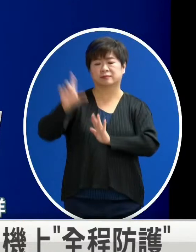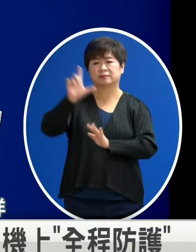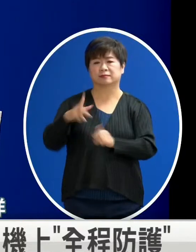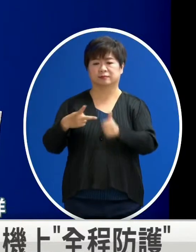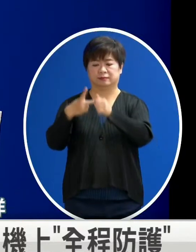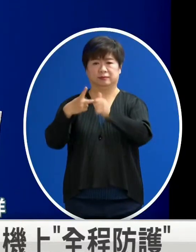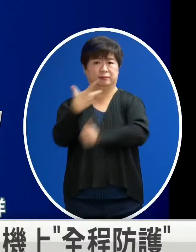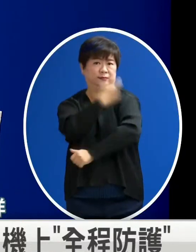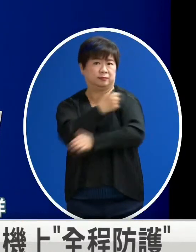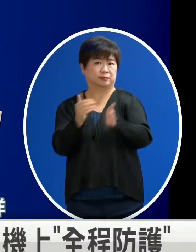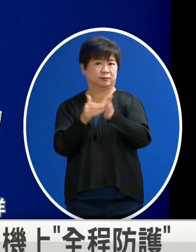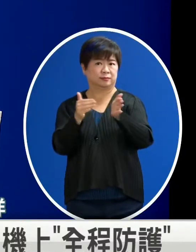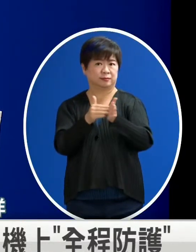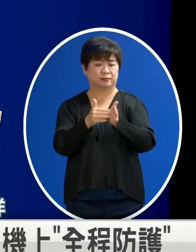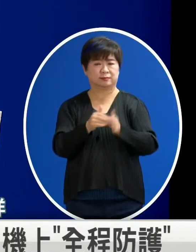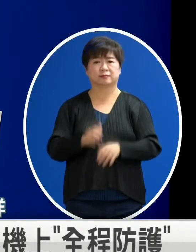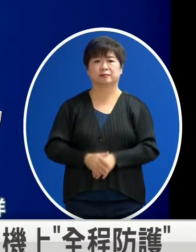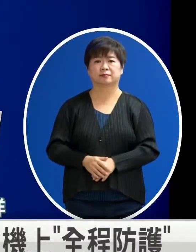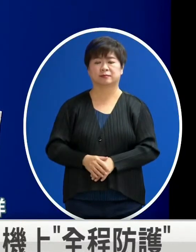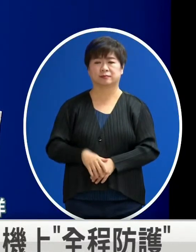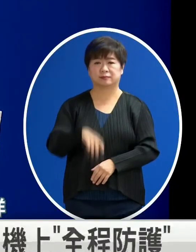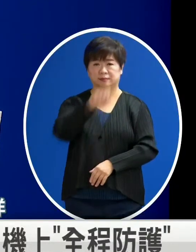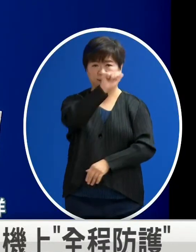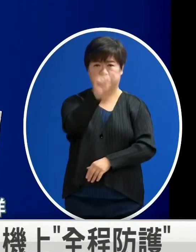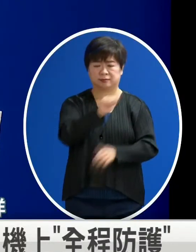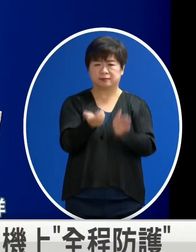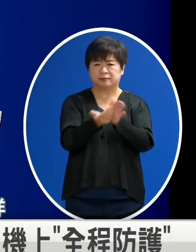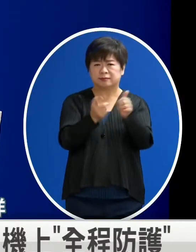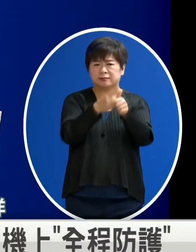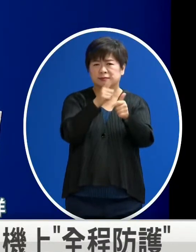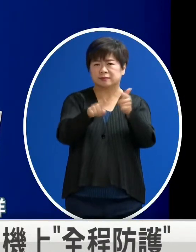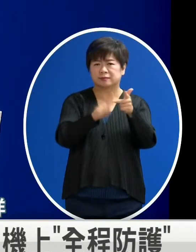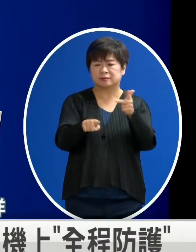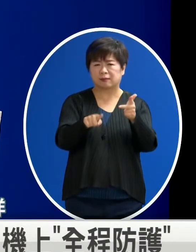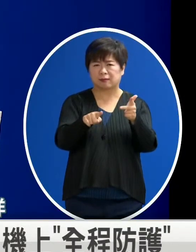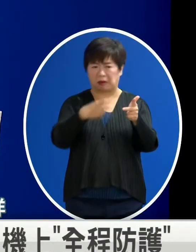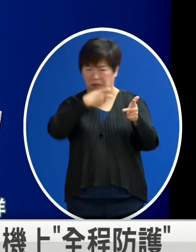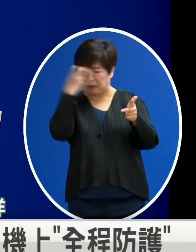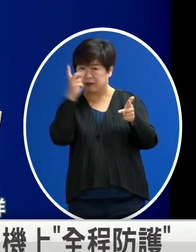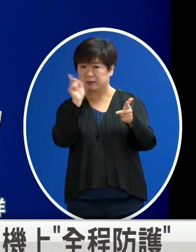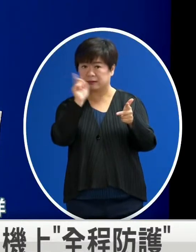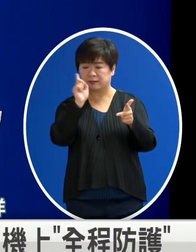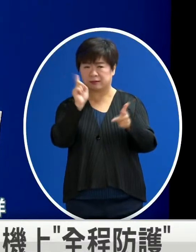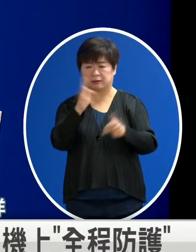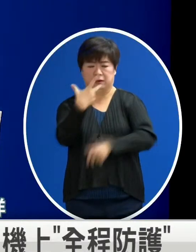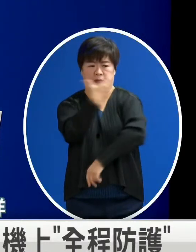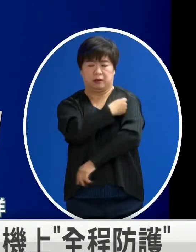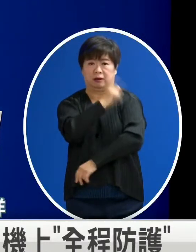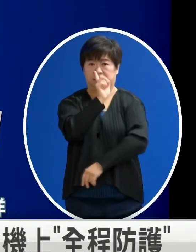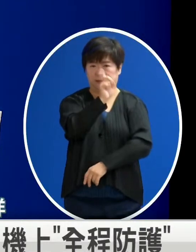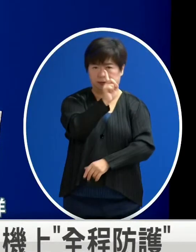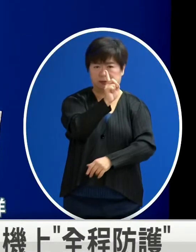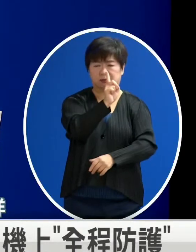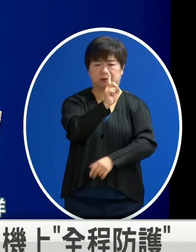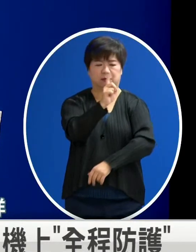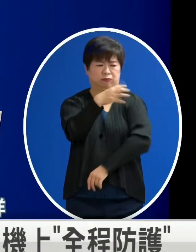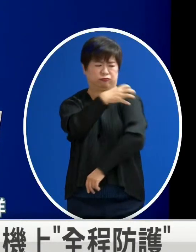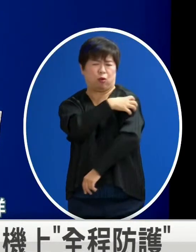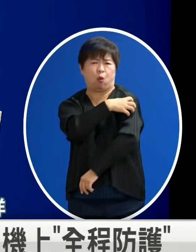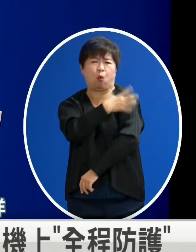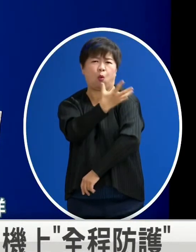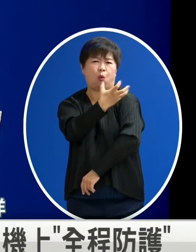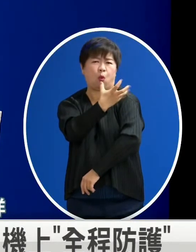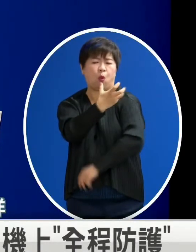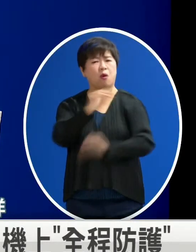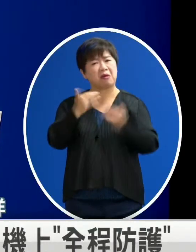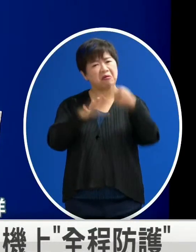粒的话，它的前三个比较常发生的是第一剂的部分是注射部位疼痛